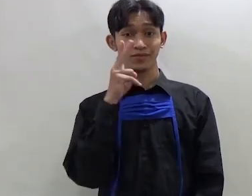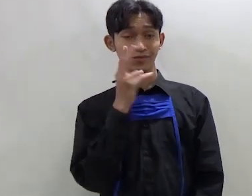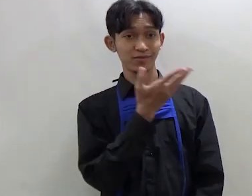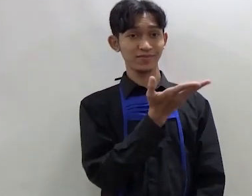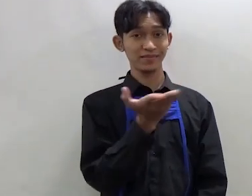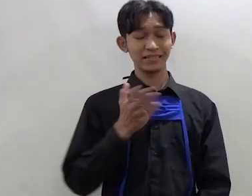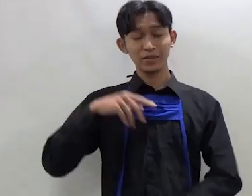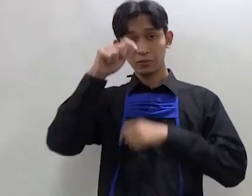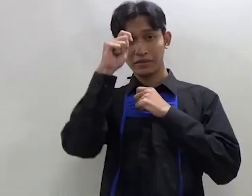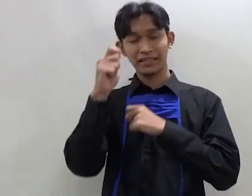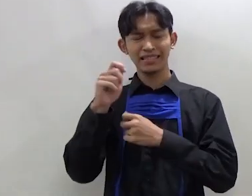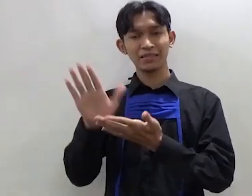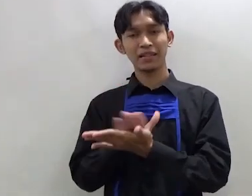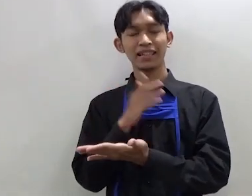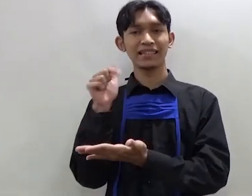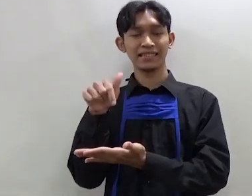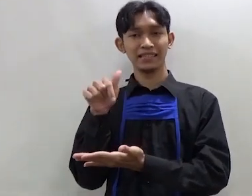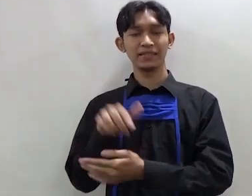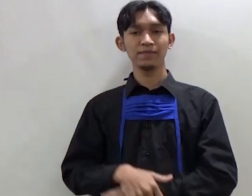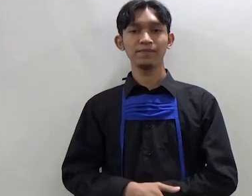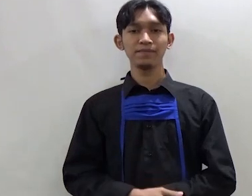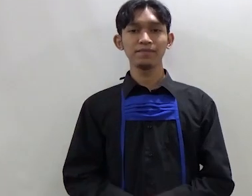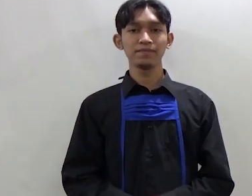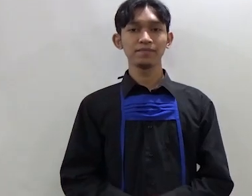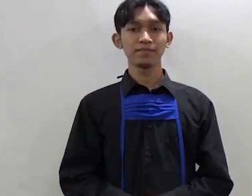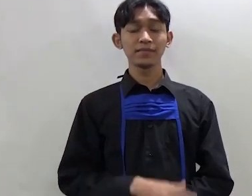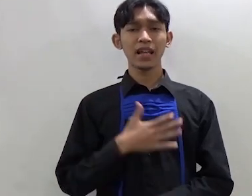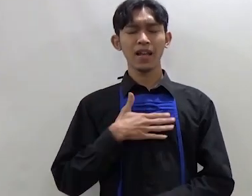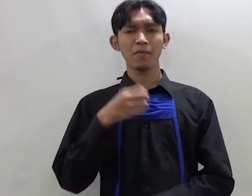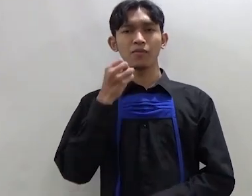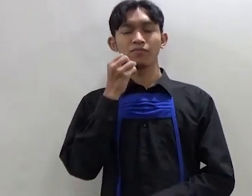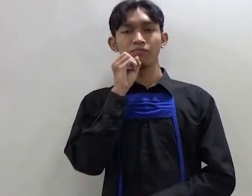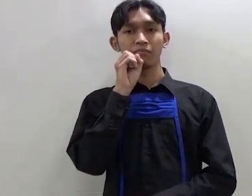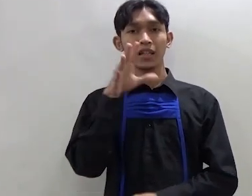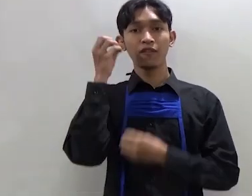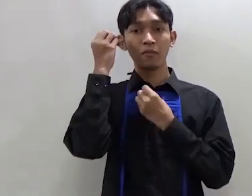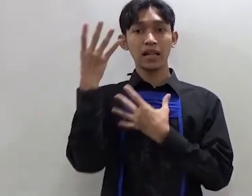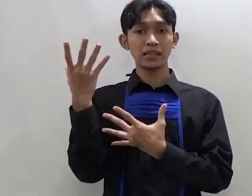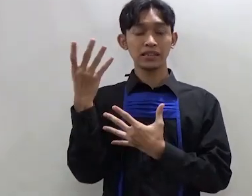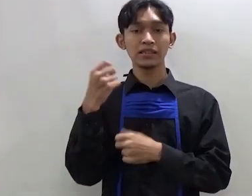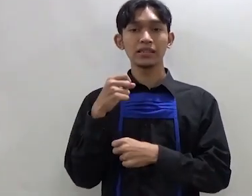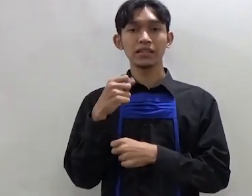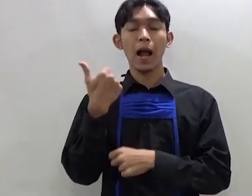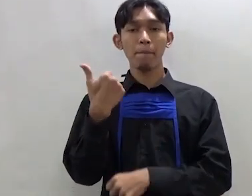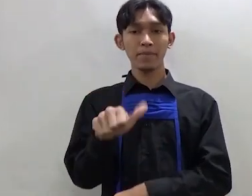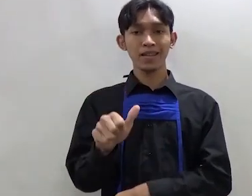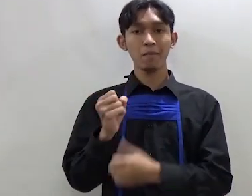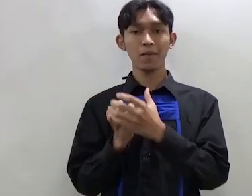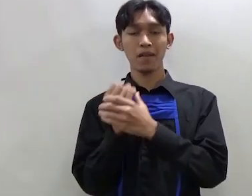6.411 orang. Dari total 1.421 PDP menunjukkan